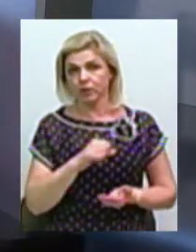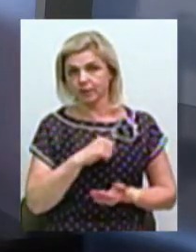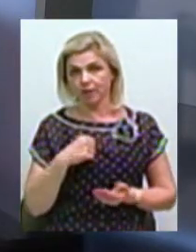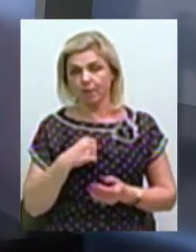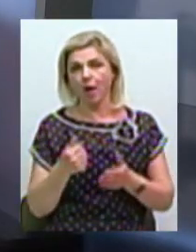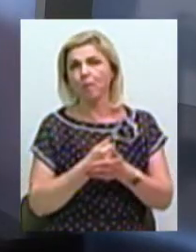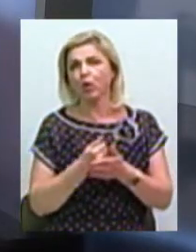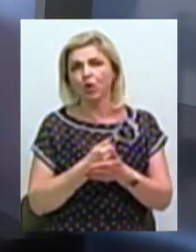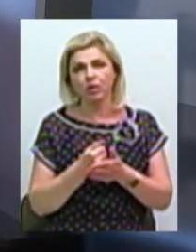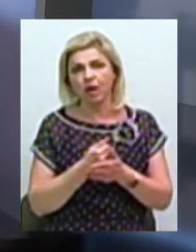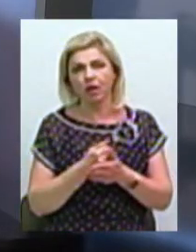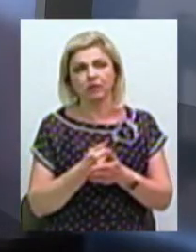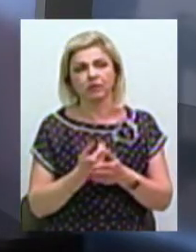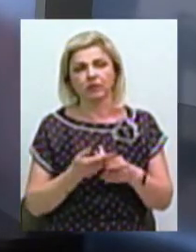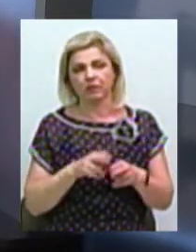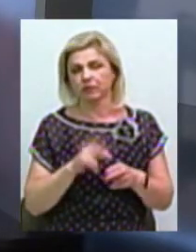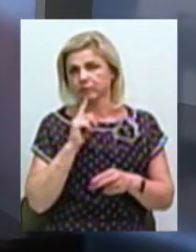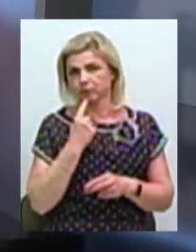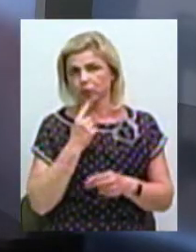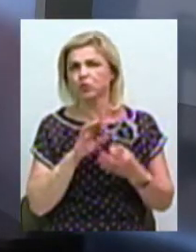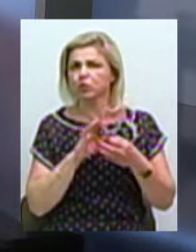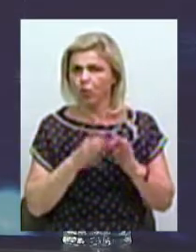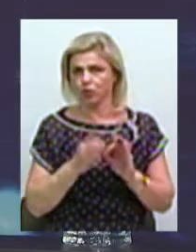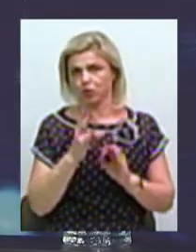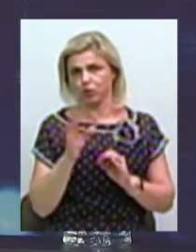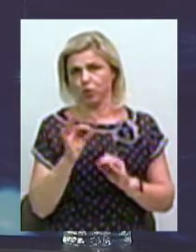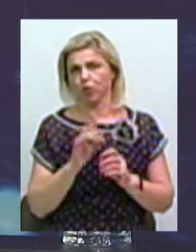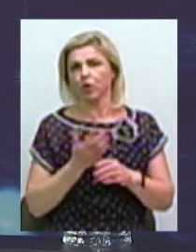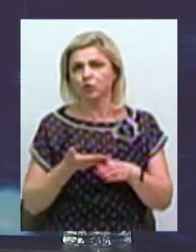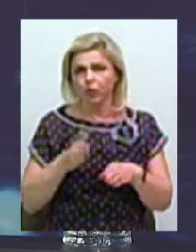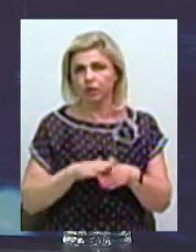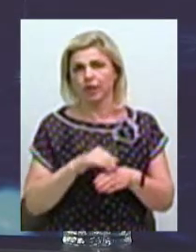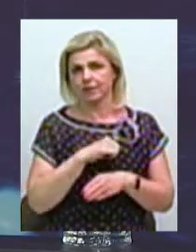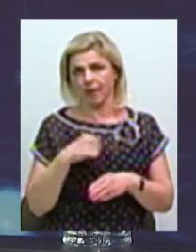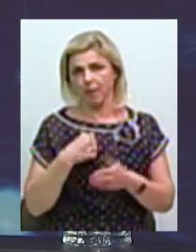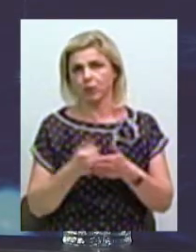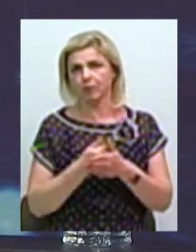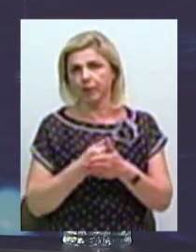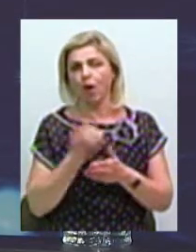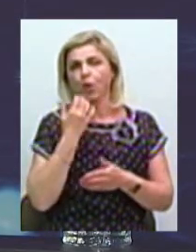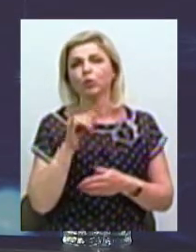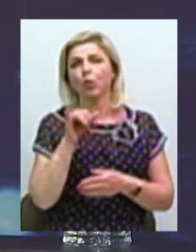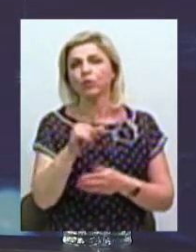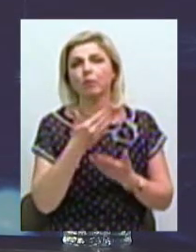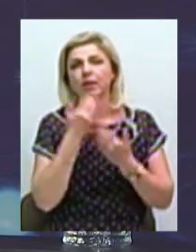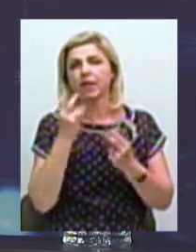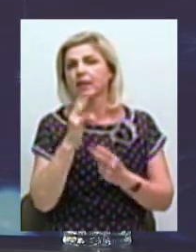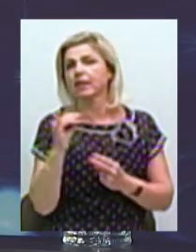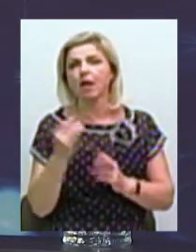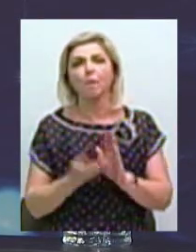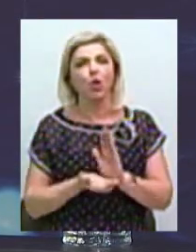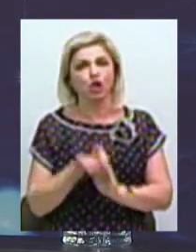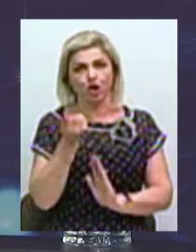подолати цю хворобу не може. Мені здається, складніше просто. Просто складніше самому справитися, коли у тебе нету ні підтримки, ніякої.